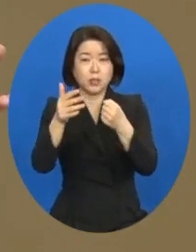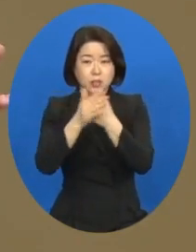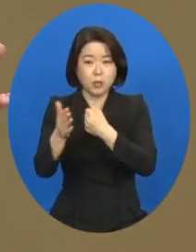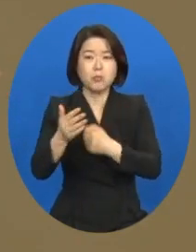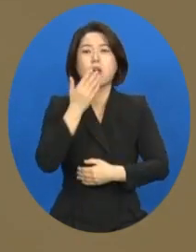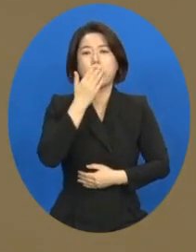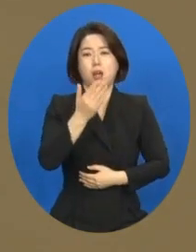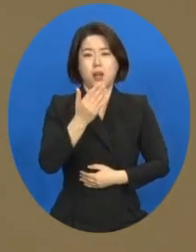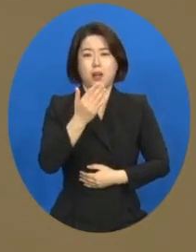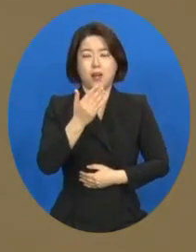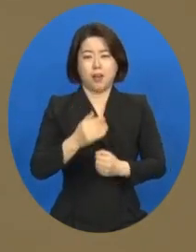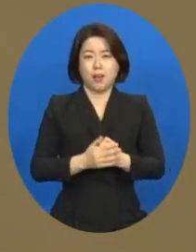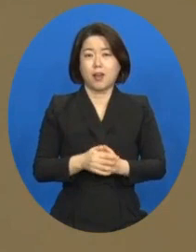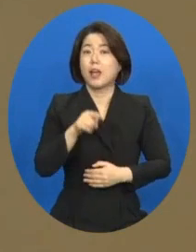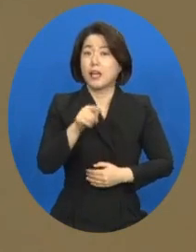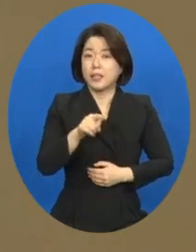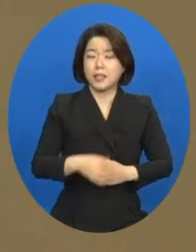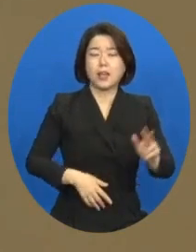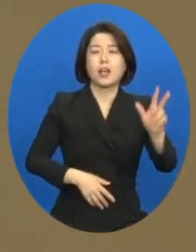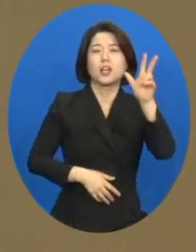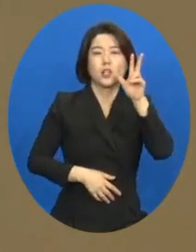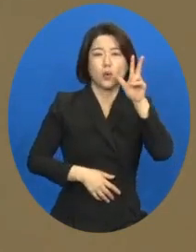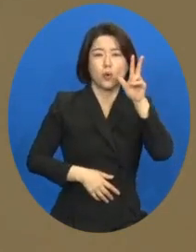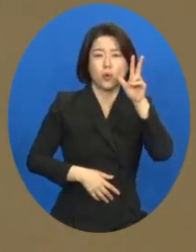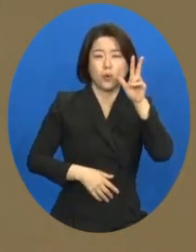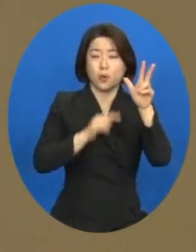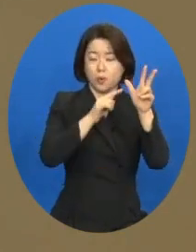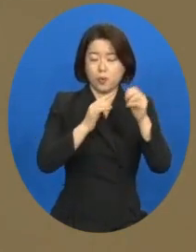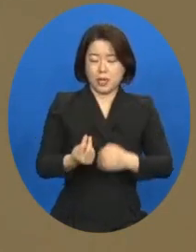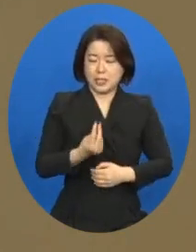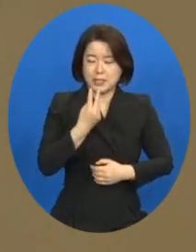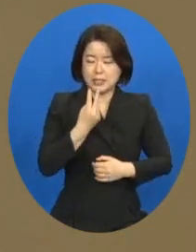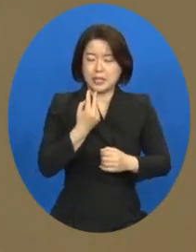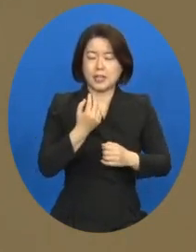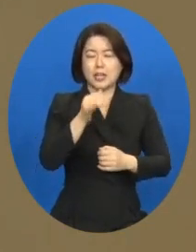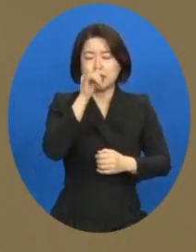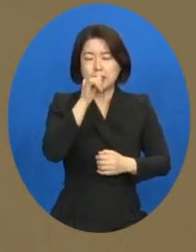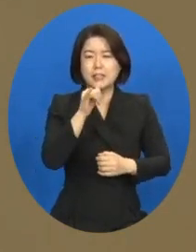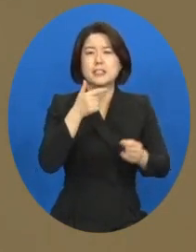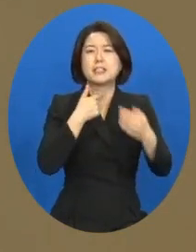일이에요. 이게 여호수아의 살아있는 체험이고 간증이에요.